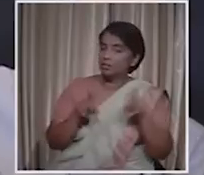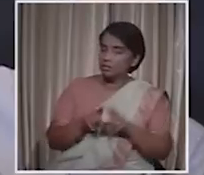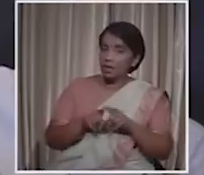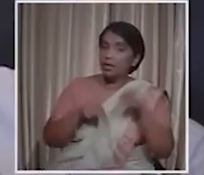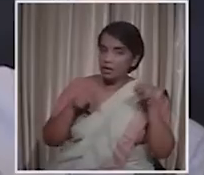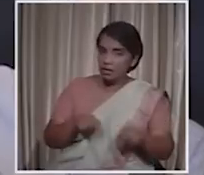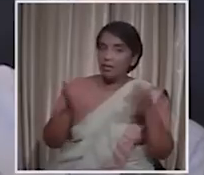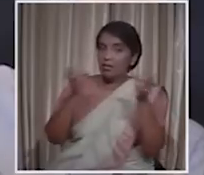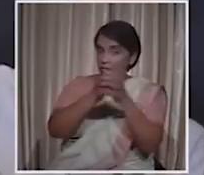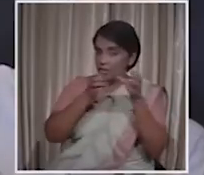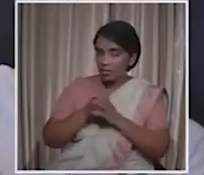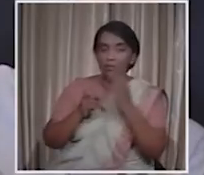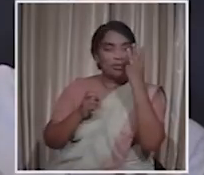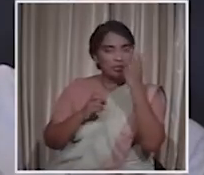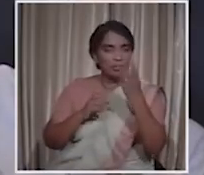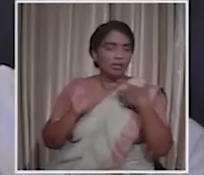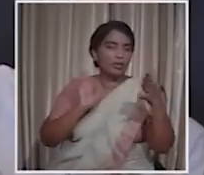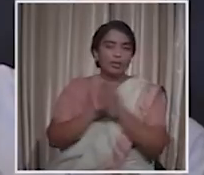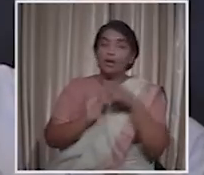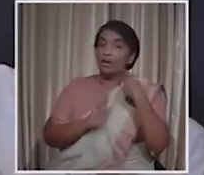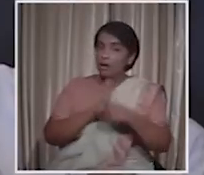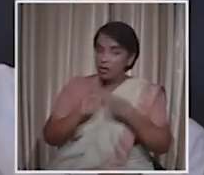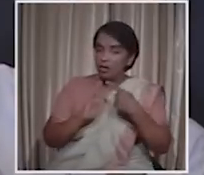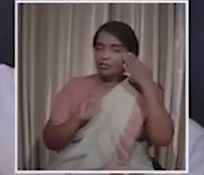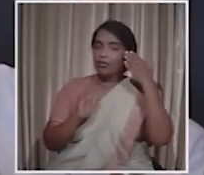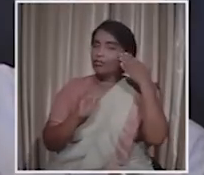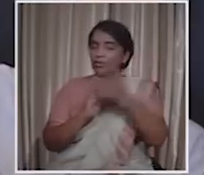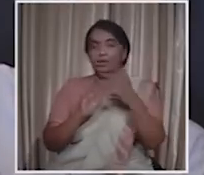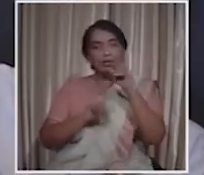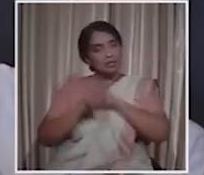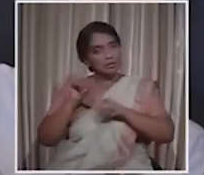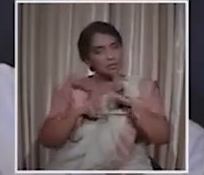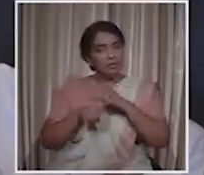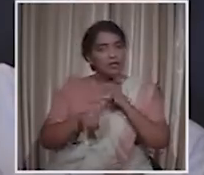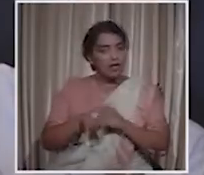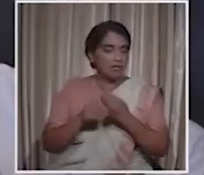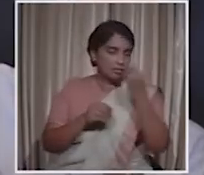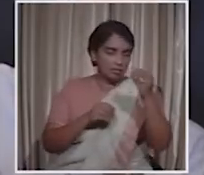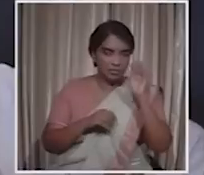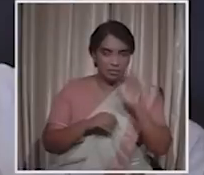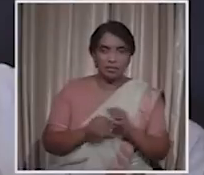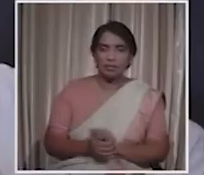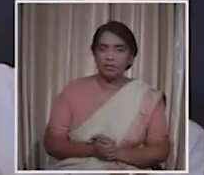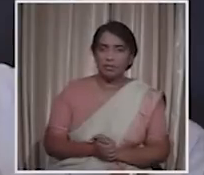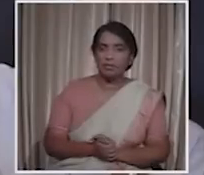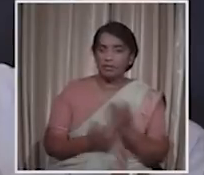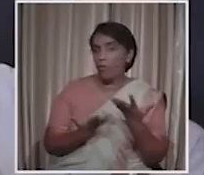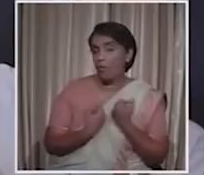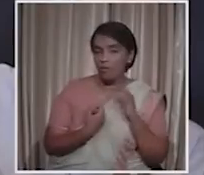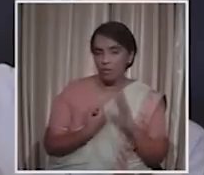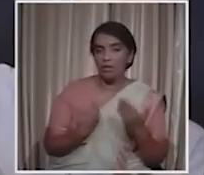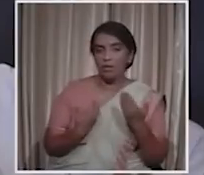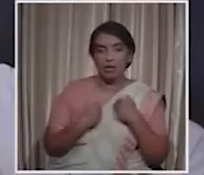දැන් මේ කණ්ඩායම් තුනටම එකට එක්ව ලංකාවේදී සාකච්ඡා පැවැත්වීමේ අවකාශය ලැබෙනවා. ඒක උවමනයි.